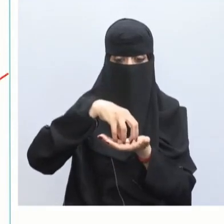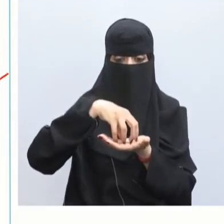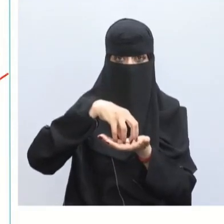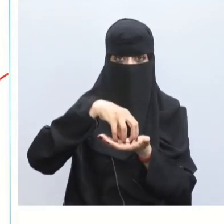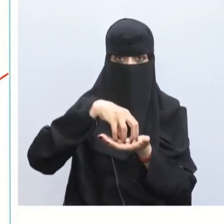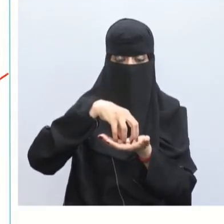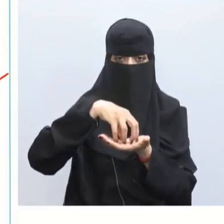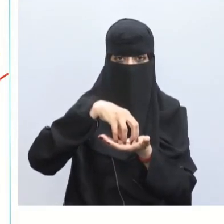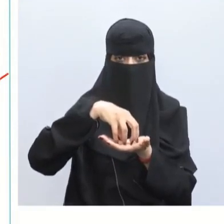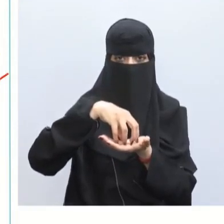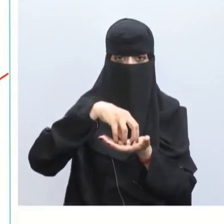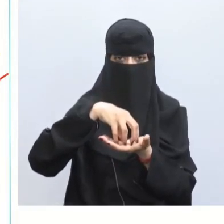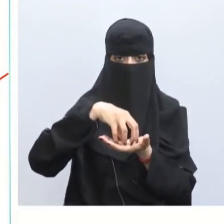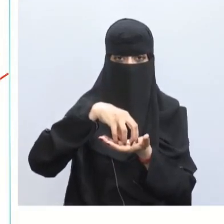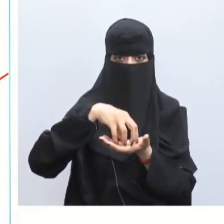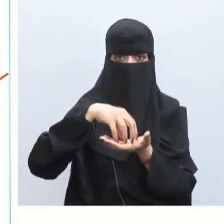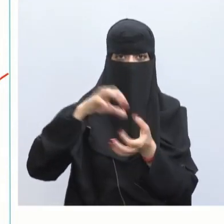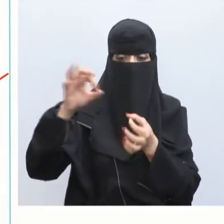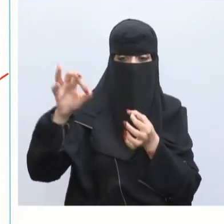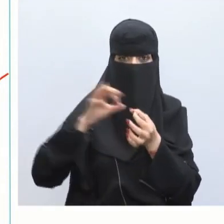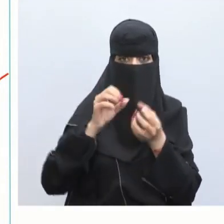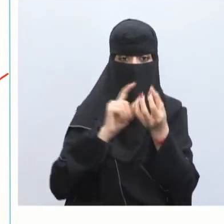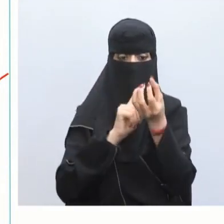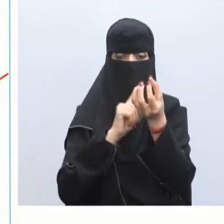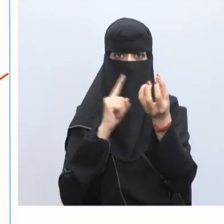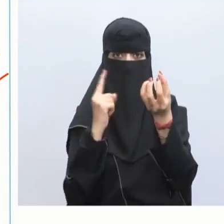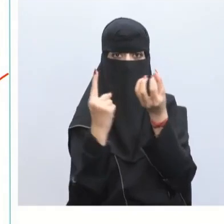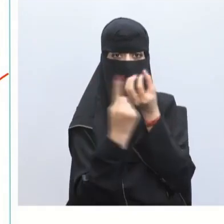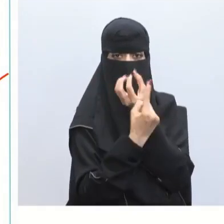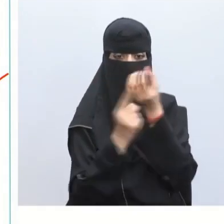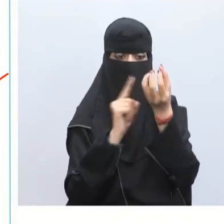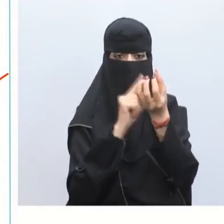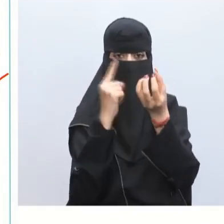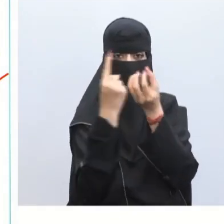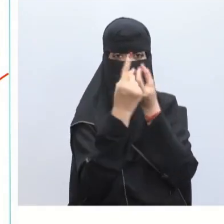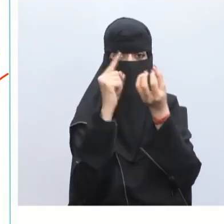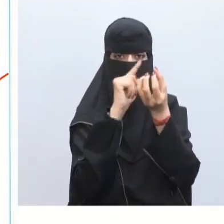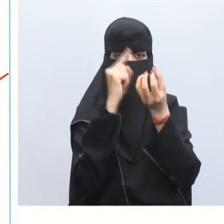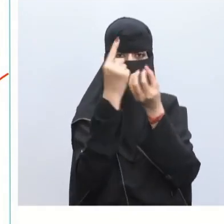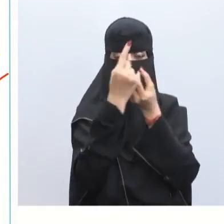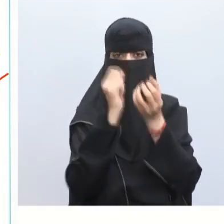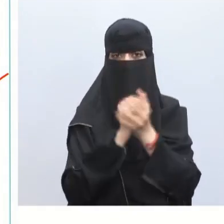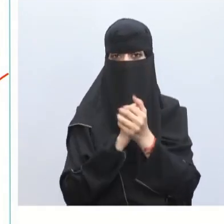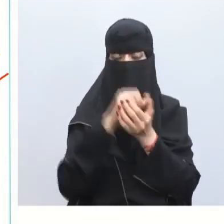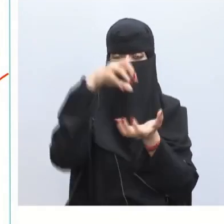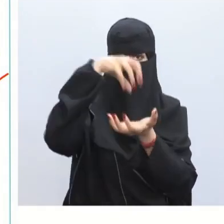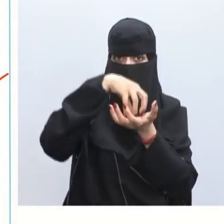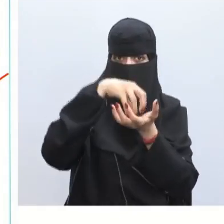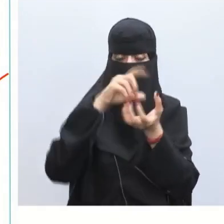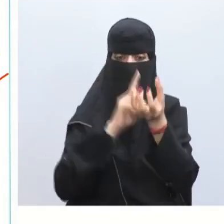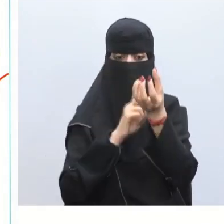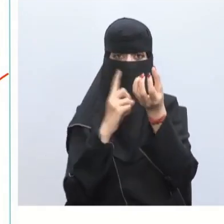واحد الموقع بالنسبه لدوائر العرض الموقع